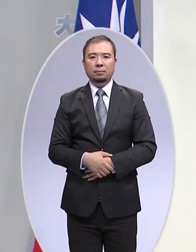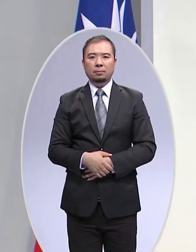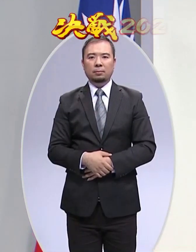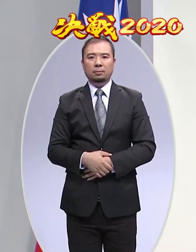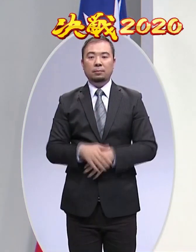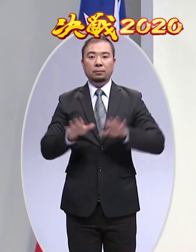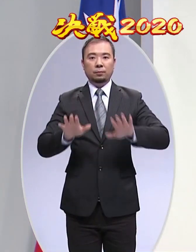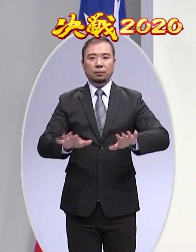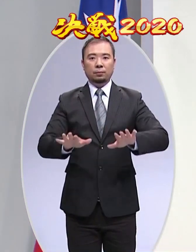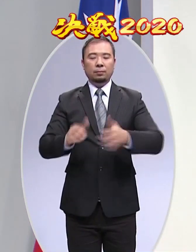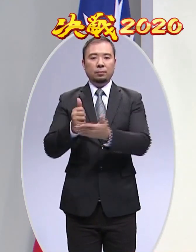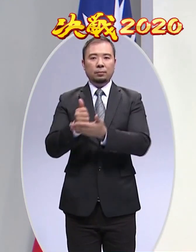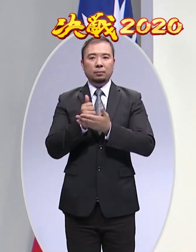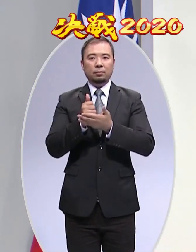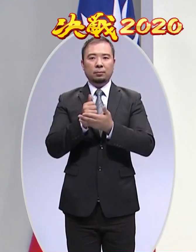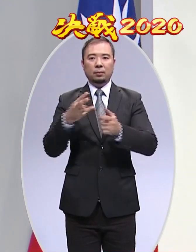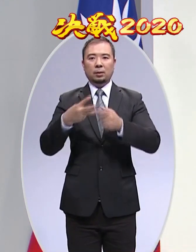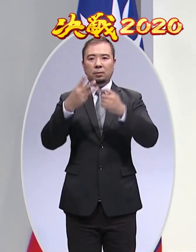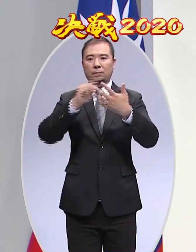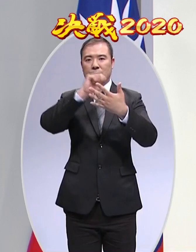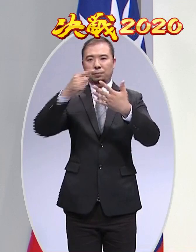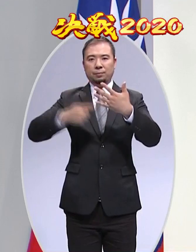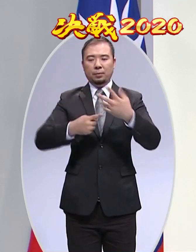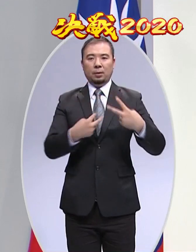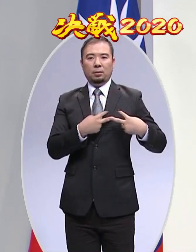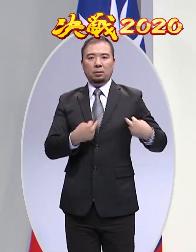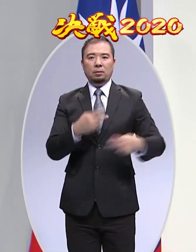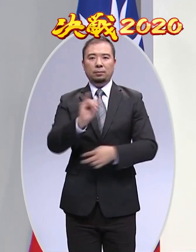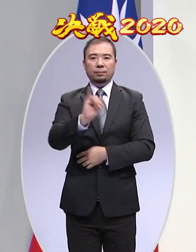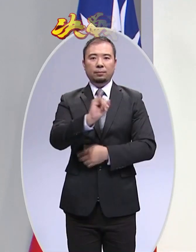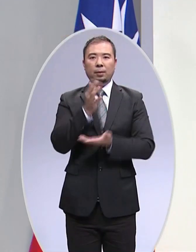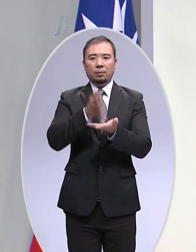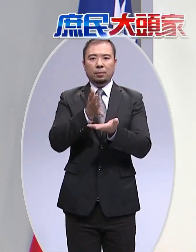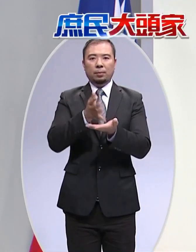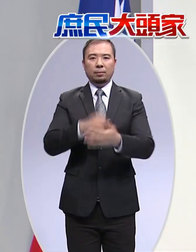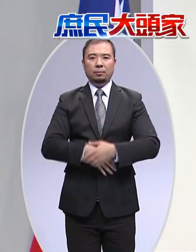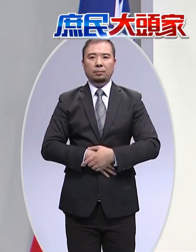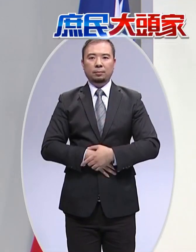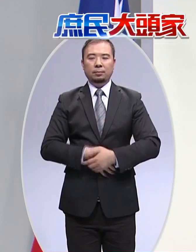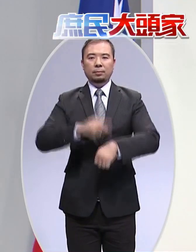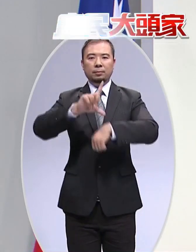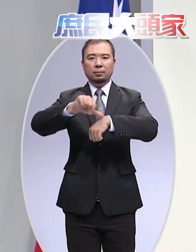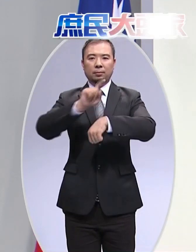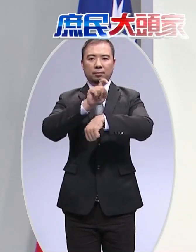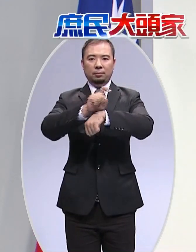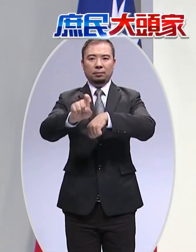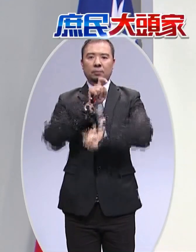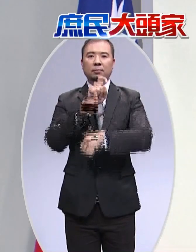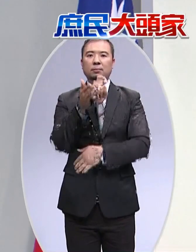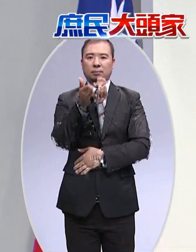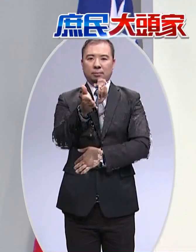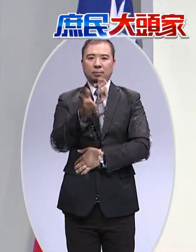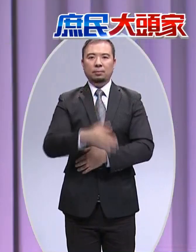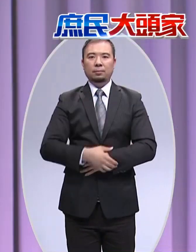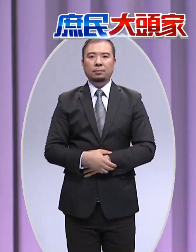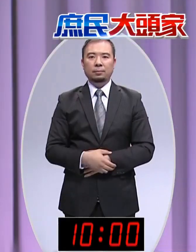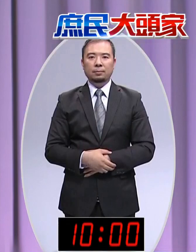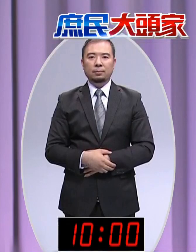现在请第三轮第三位候选人蔡英文女士发表政见，时间10分钟，请发